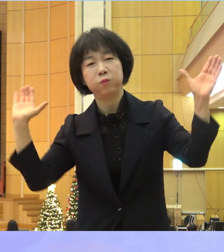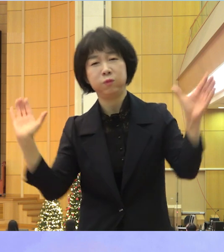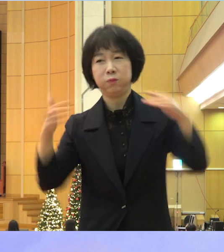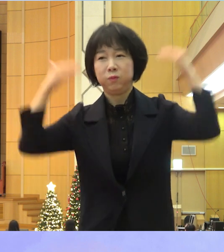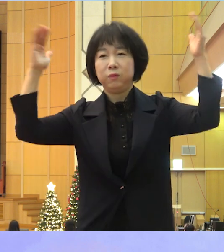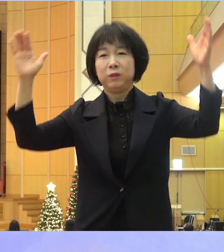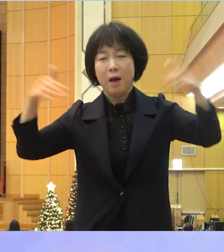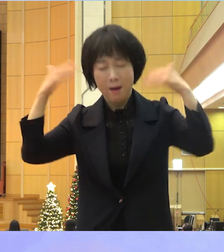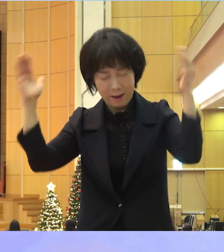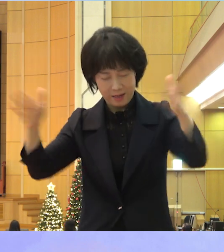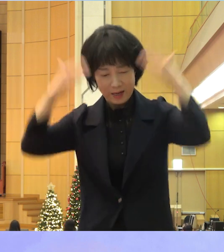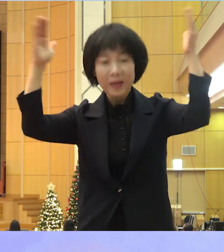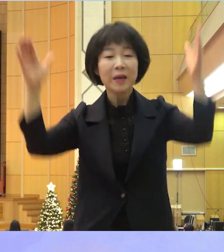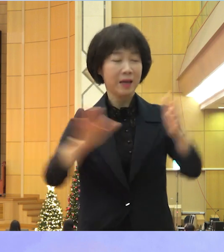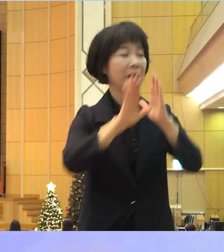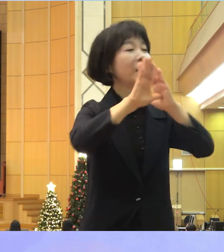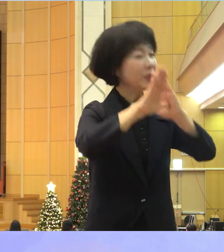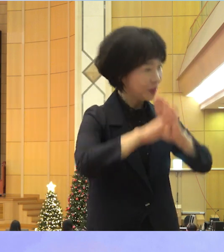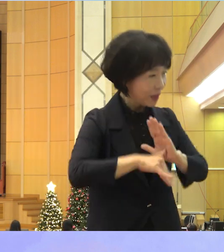사나운